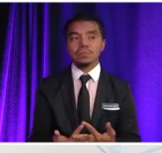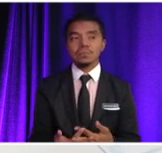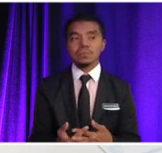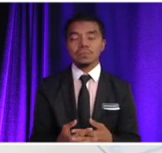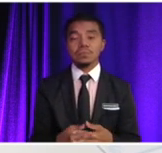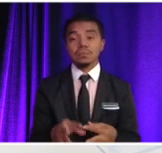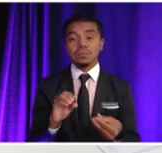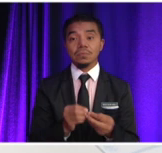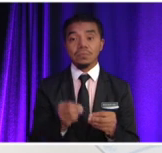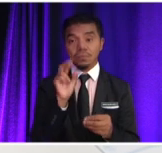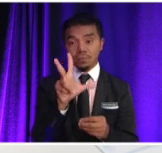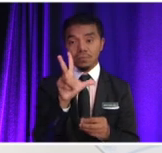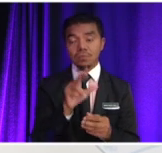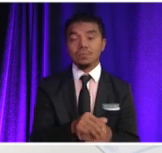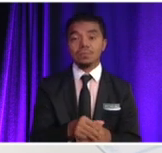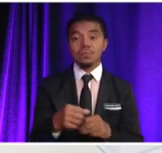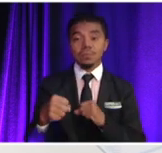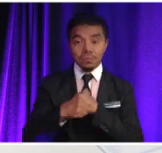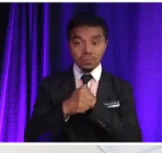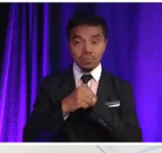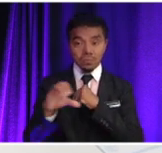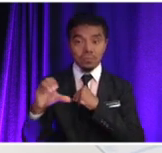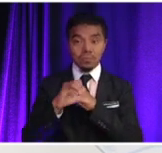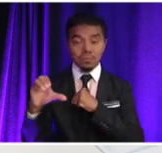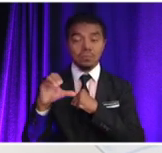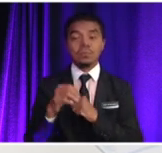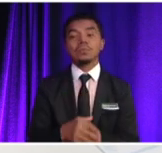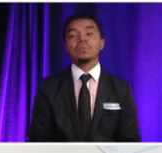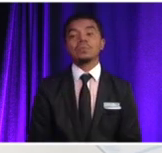di promosi Ya betul